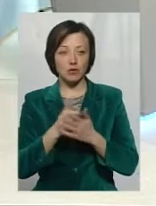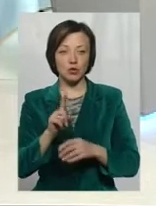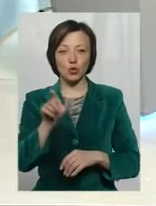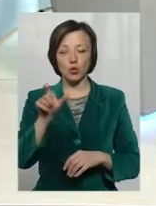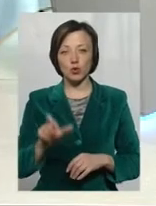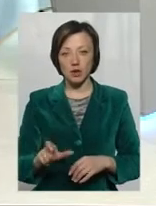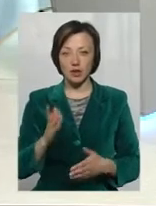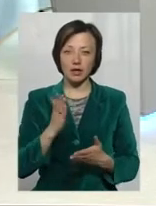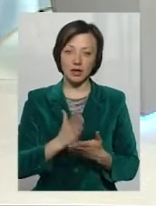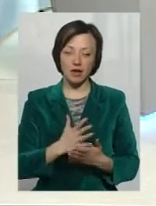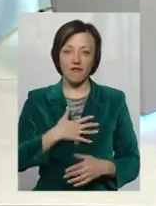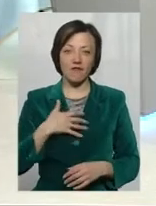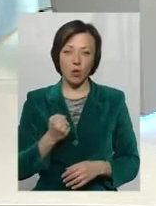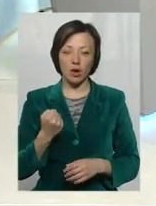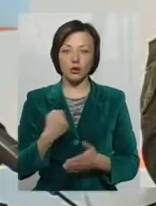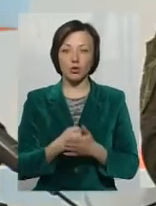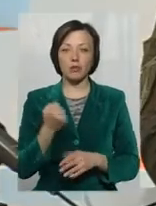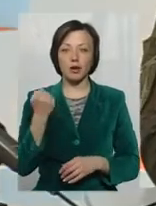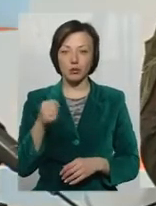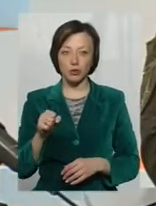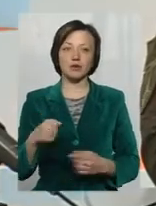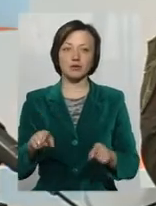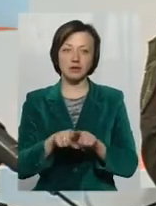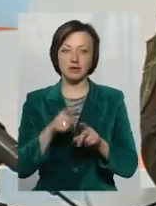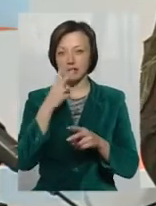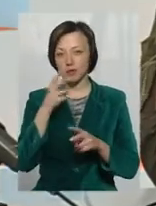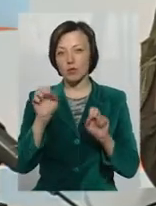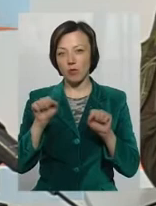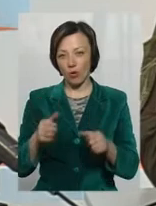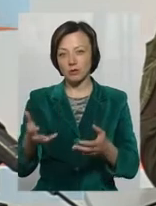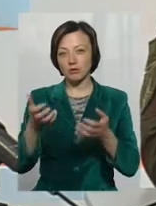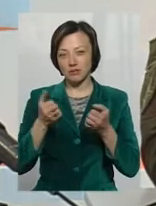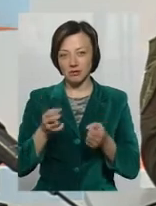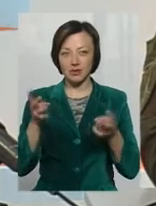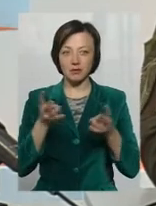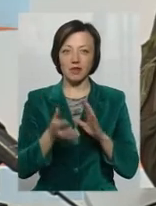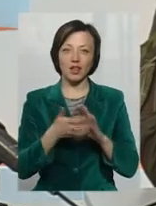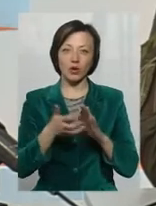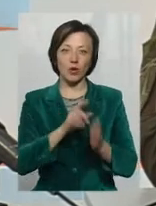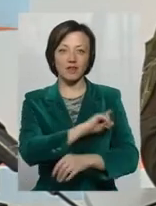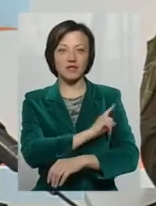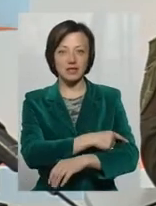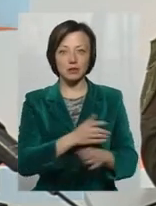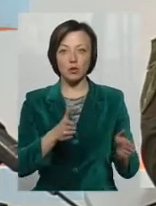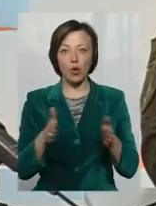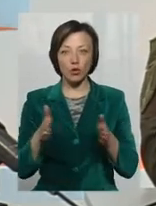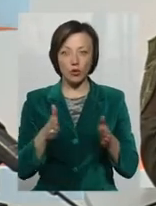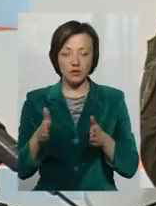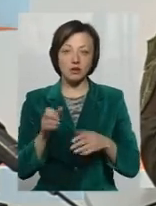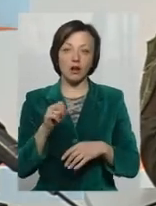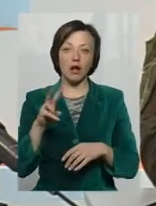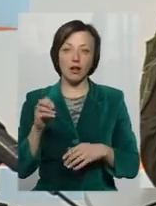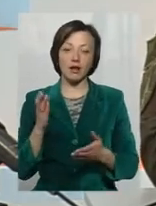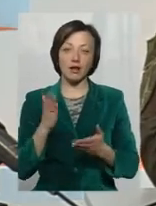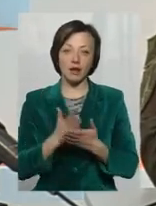людини є воля до перемоги, ми вже й дивимося на те, що може десь в нього якісь є недоліки в фізичній підготовці, як ми говоримо, але